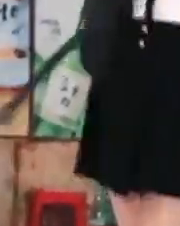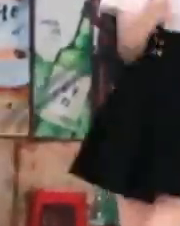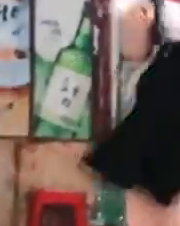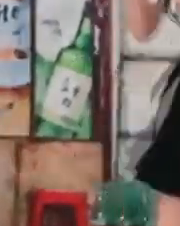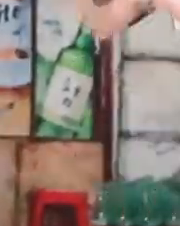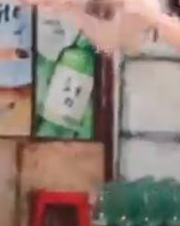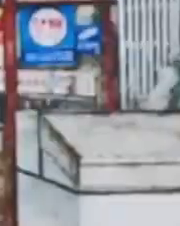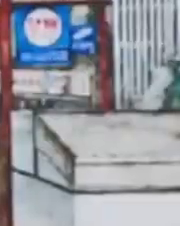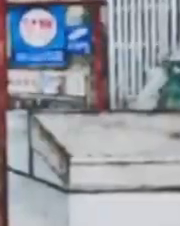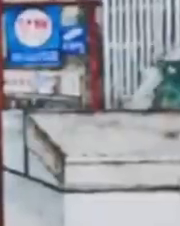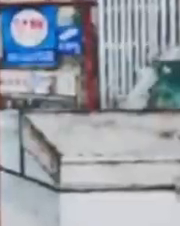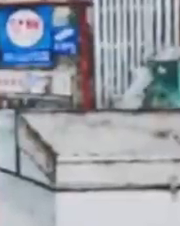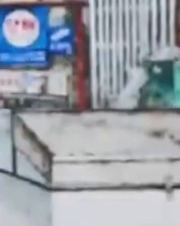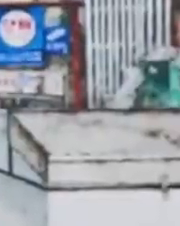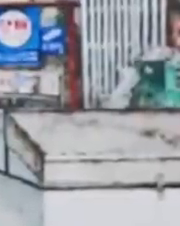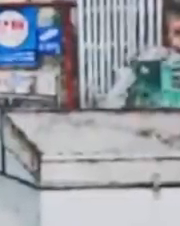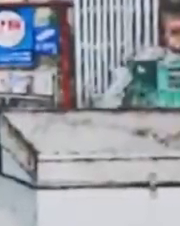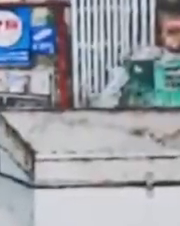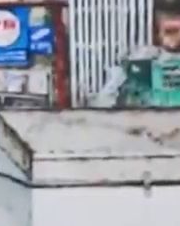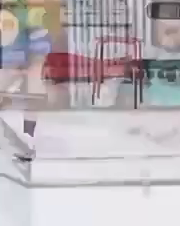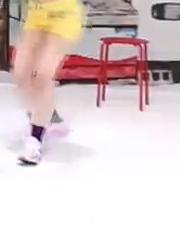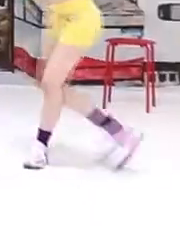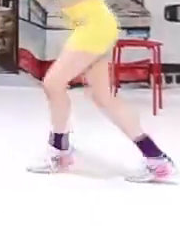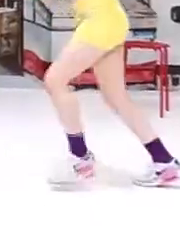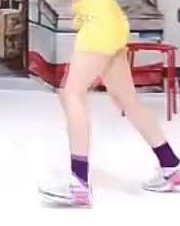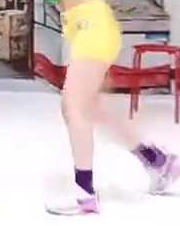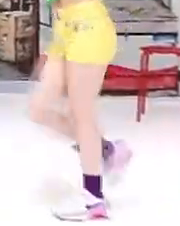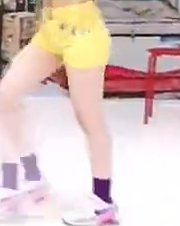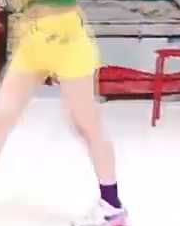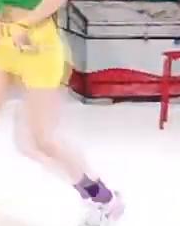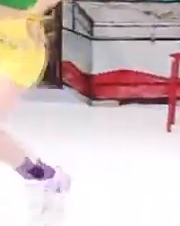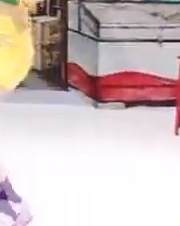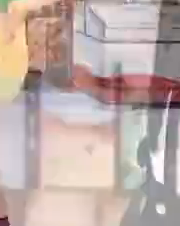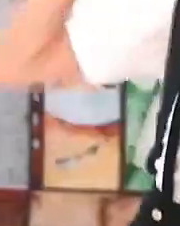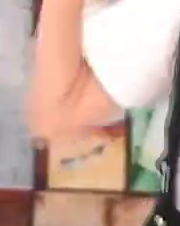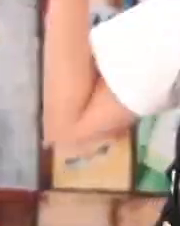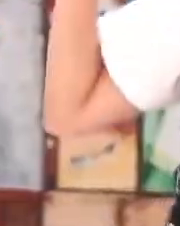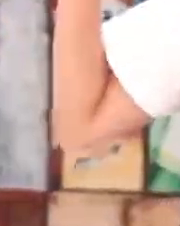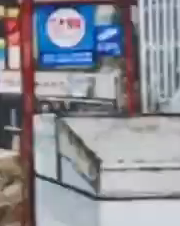그대와 둘이서 사랑하겠다 좋아요